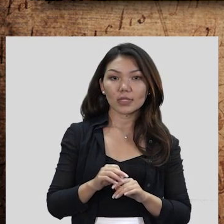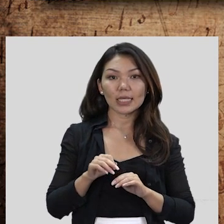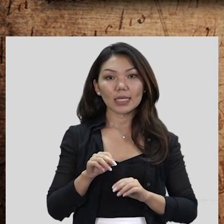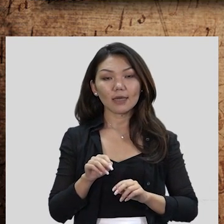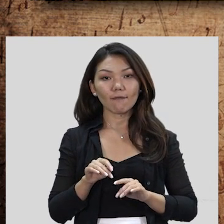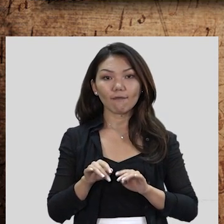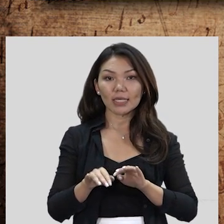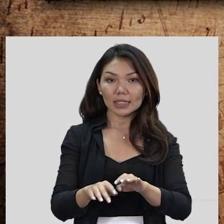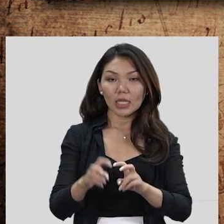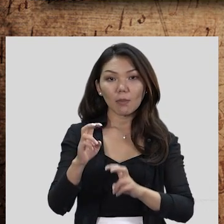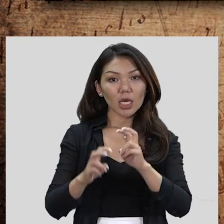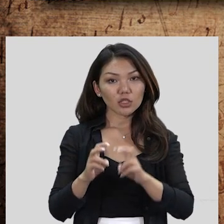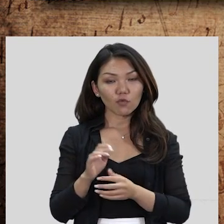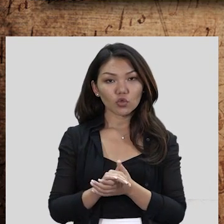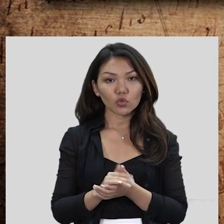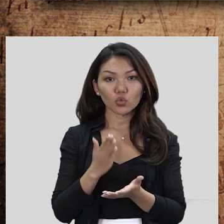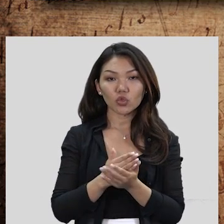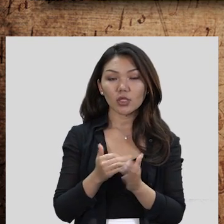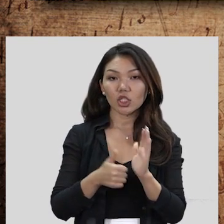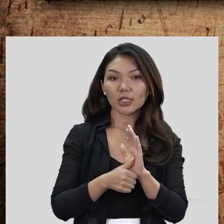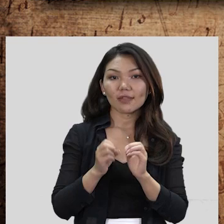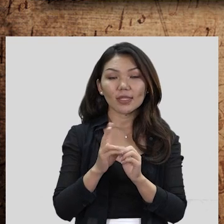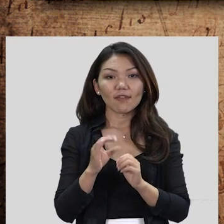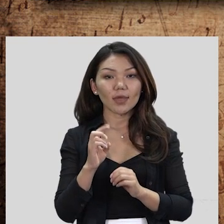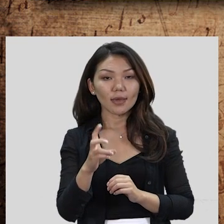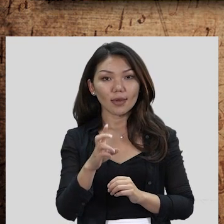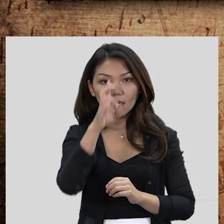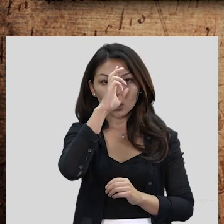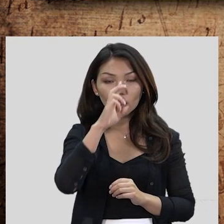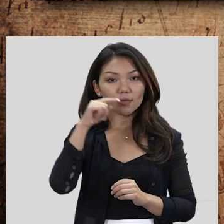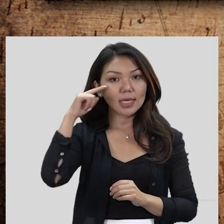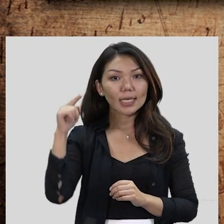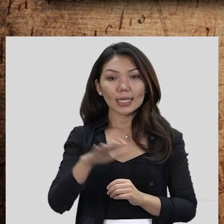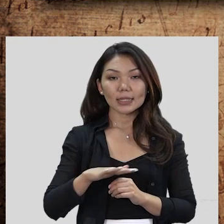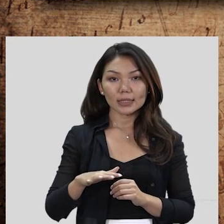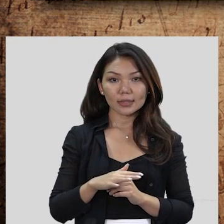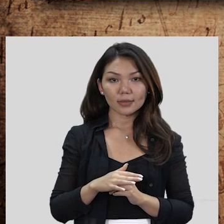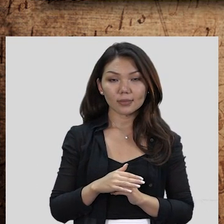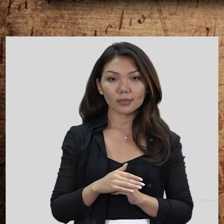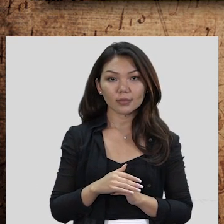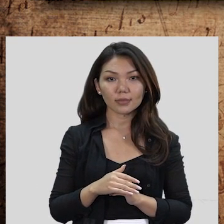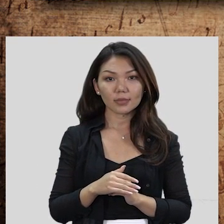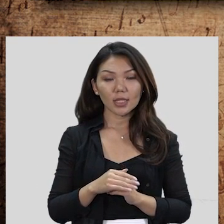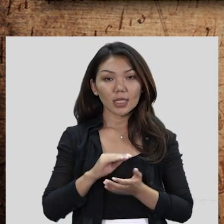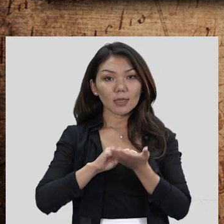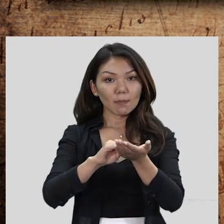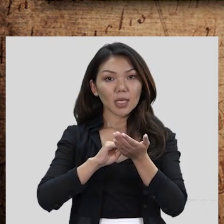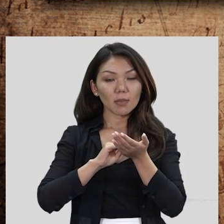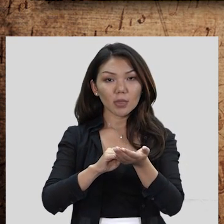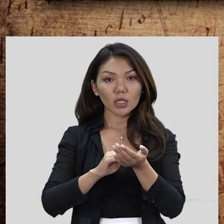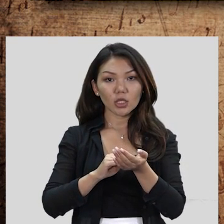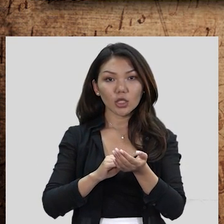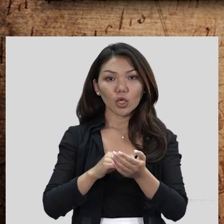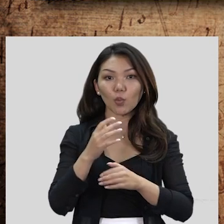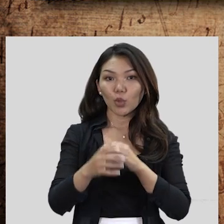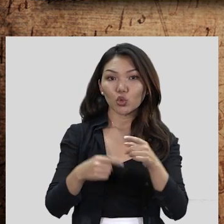существовавшего в шестых 12 века государство corbis а также в дипломатической переписки с другими странными